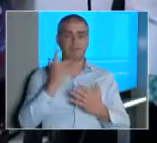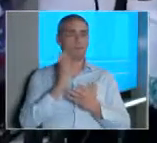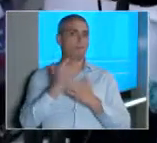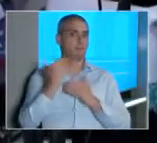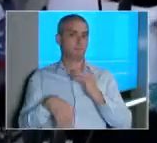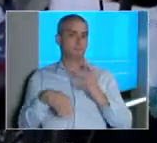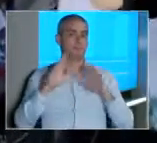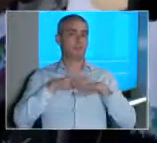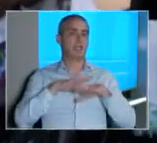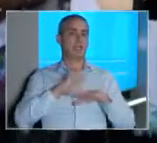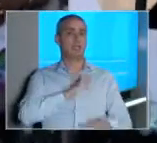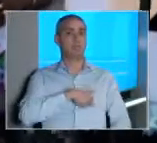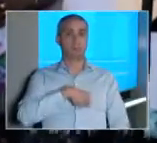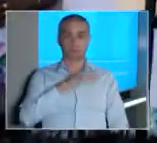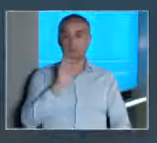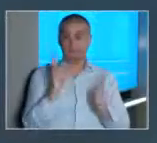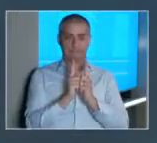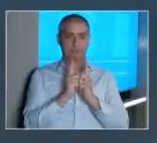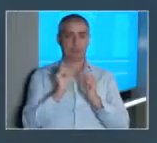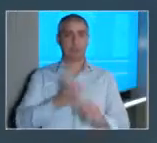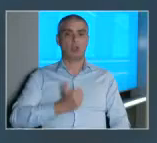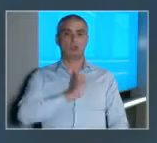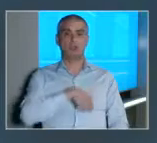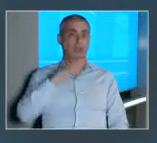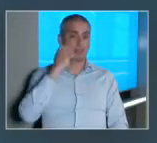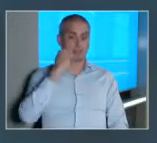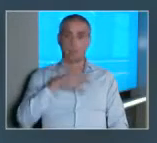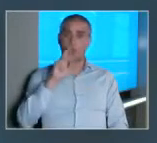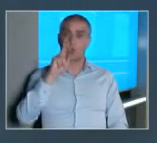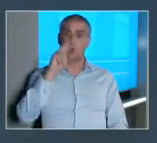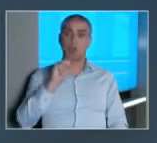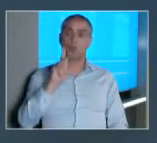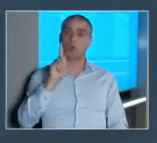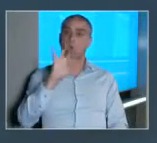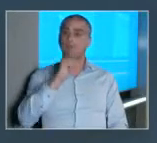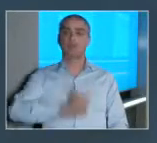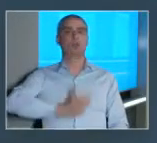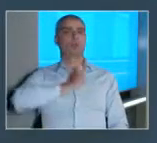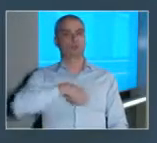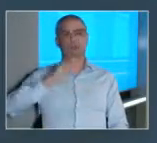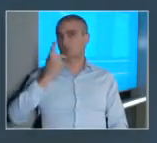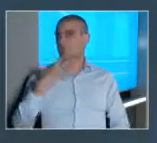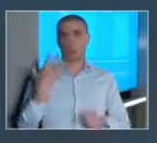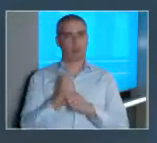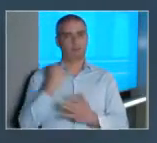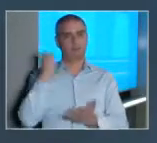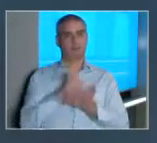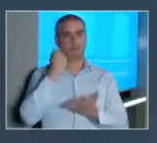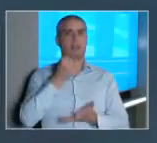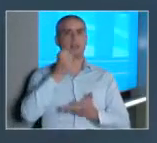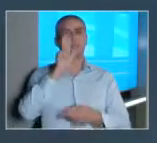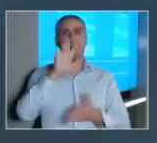לסיומה הקריירה המוניציפלית הקצרה של ראש עיריית טבריה רון קובי? ראש העירייה שוב לא הצליח להעביר את